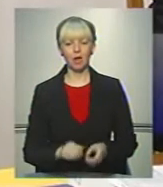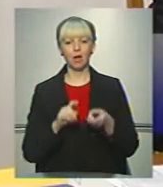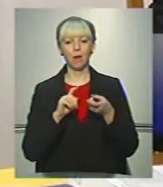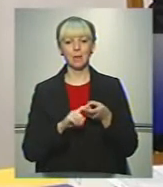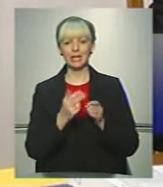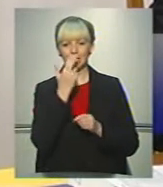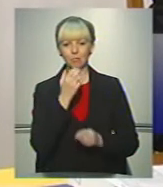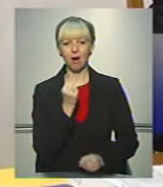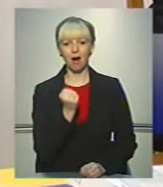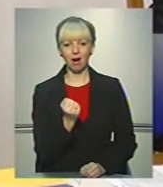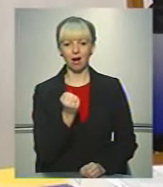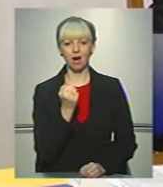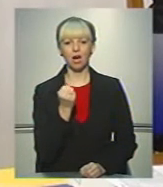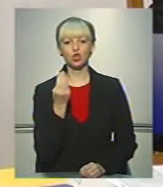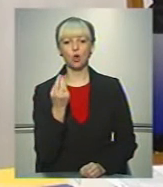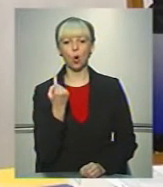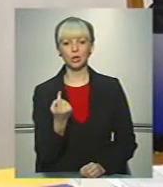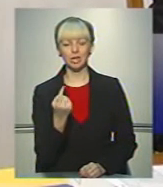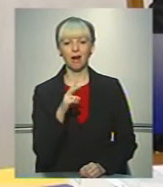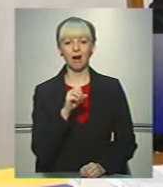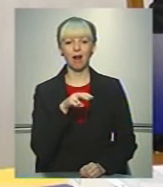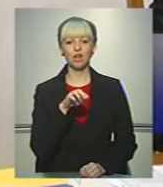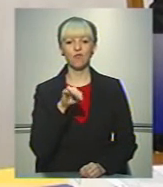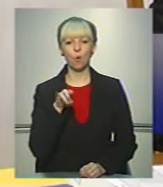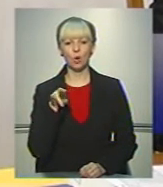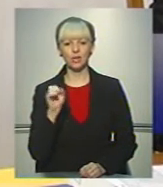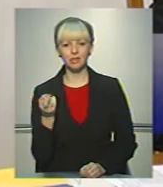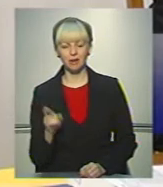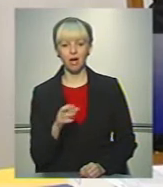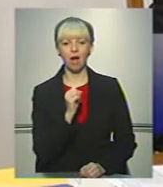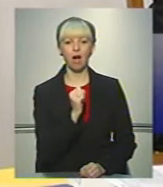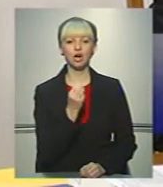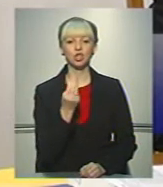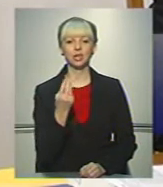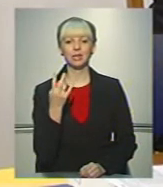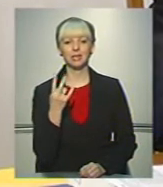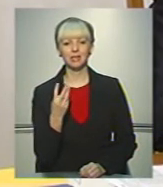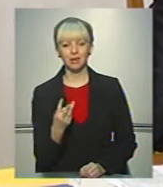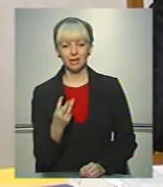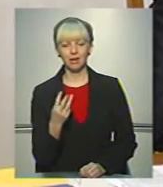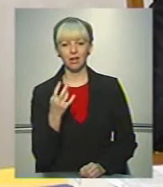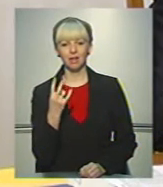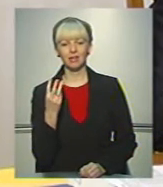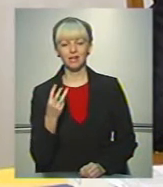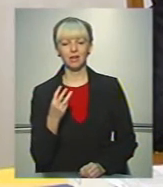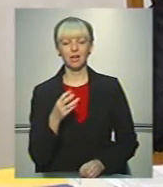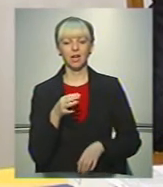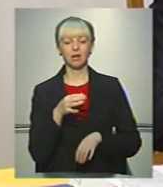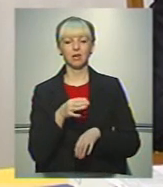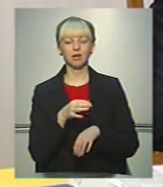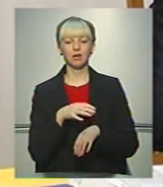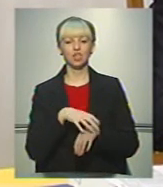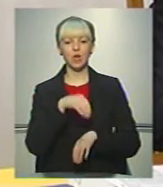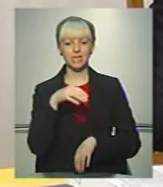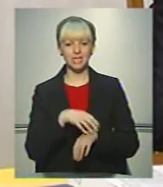Пандемічний грип А, H1N1 Каліфорнія, це H3N2 Швейцарія типу А